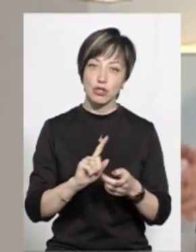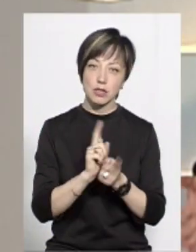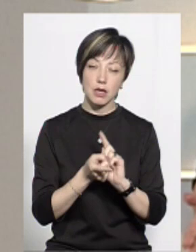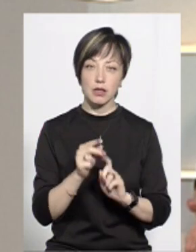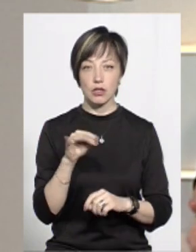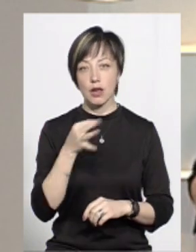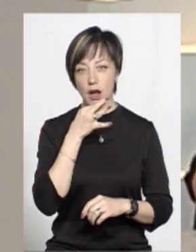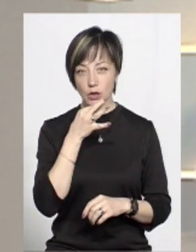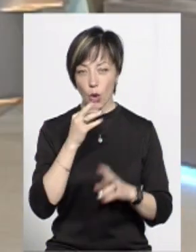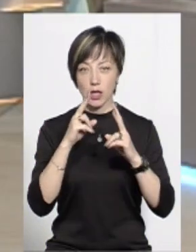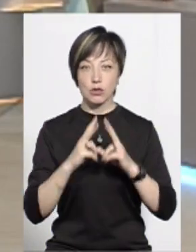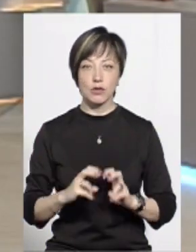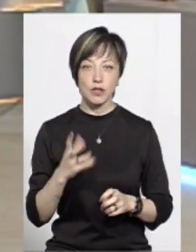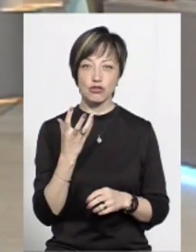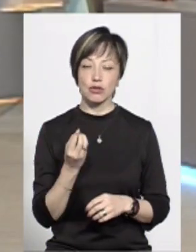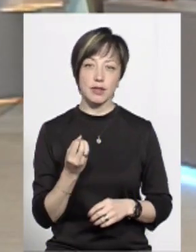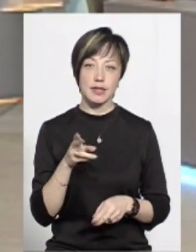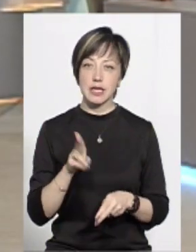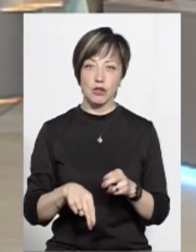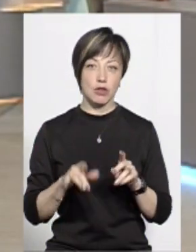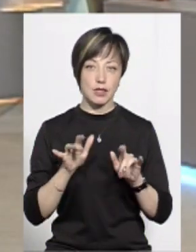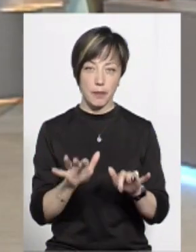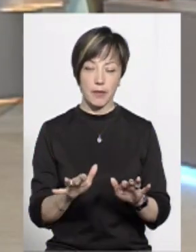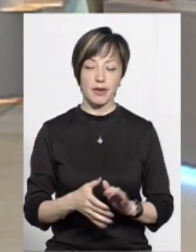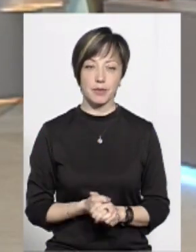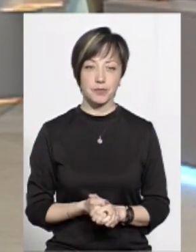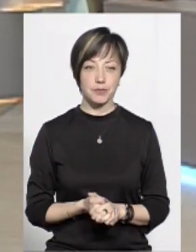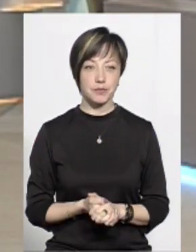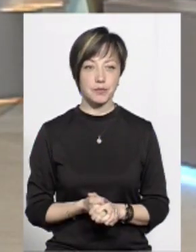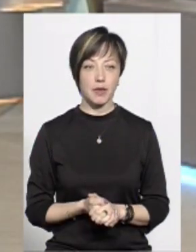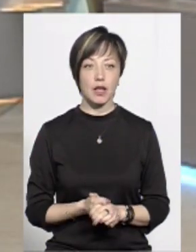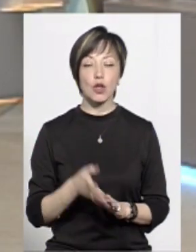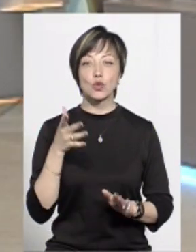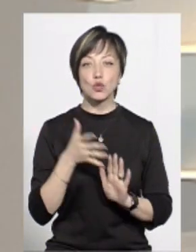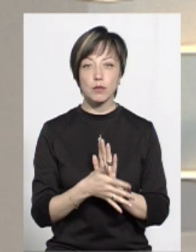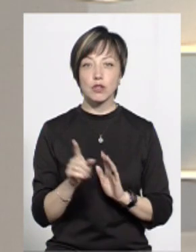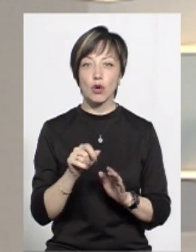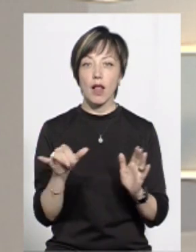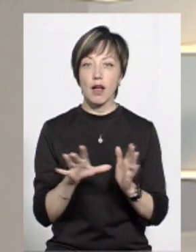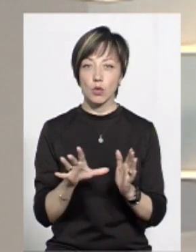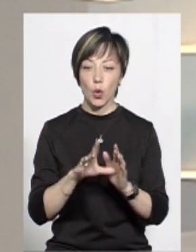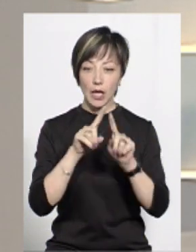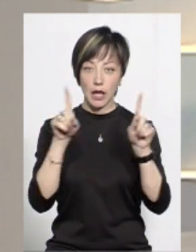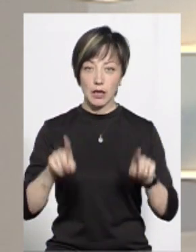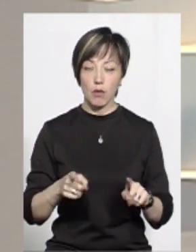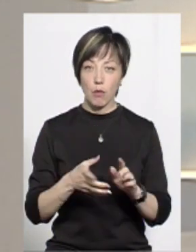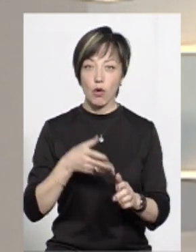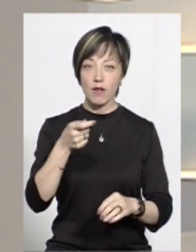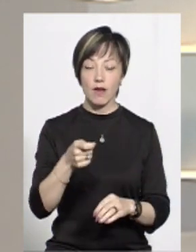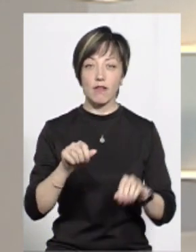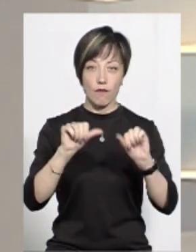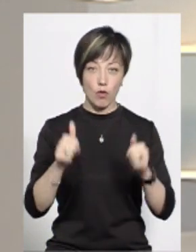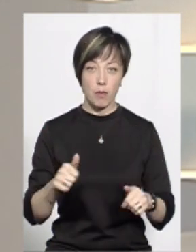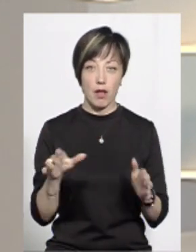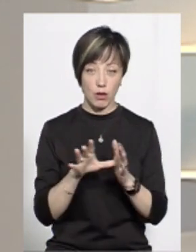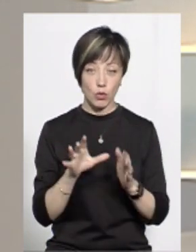ще? А, ну, в принципі, ще рано аналізувати, бо так, ще не закінчилась кампанія. Зрозуміло, що електронна декларація подавалась тільки от в